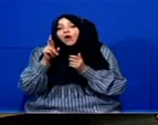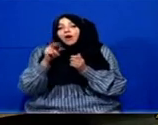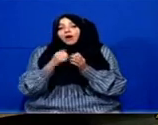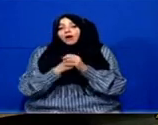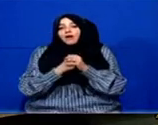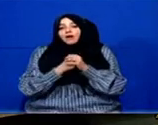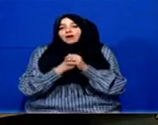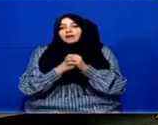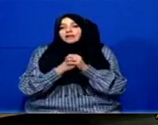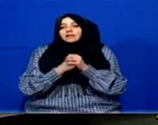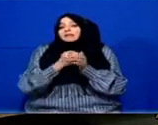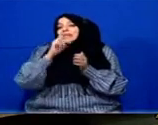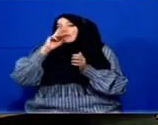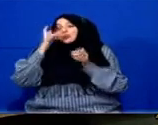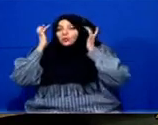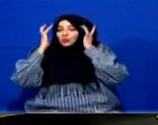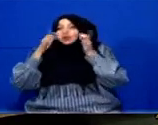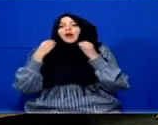الوالده الوالده في حياته